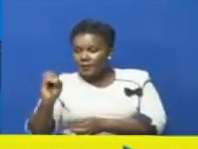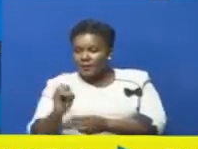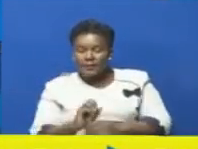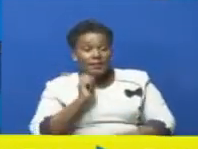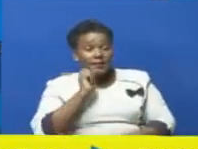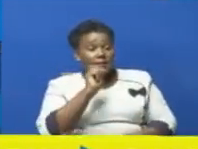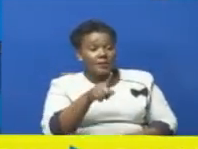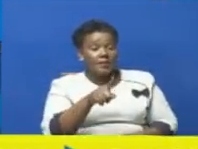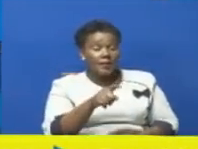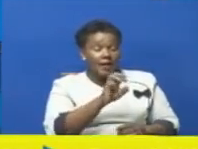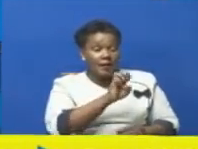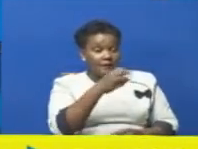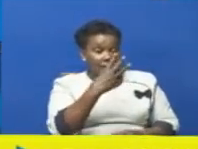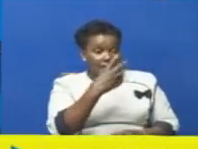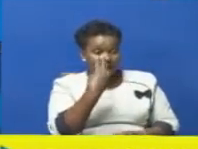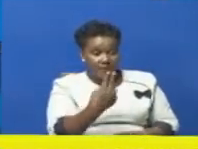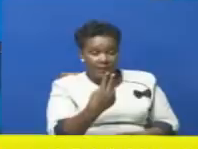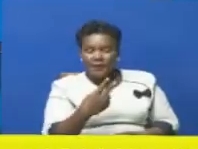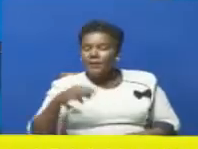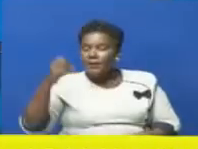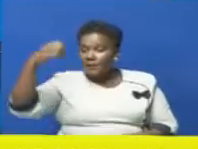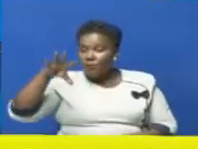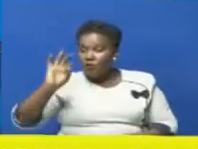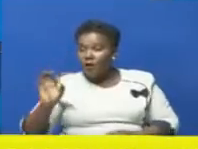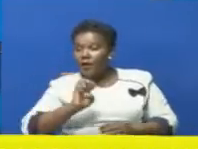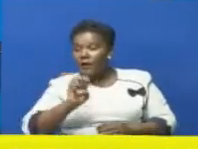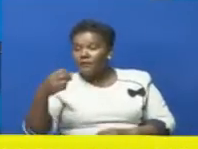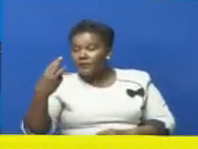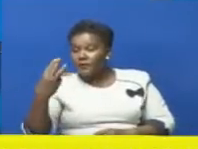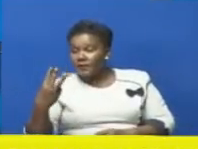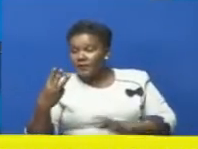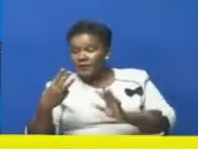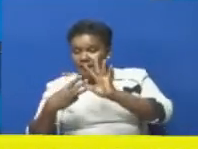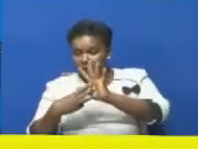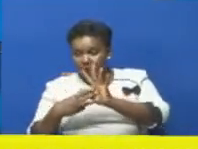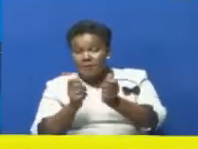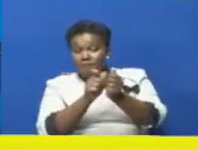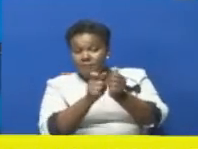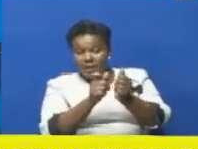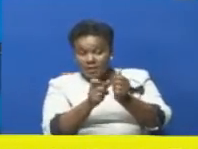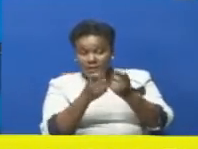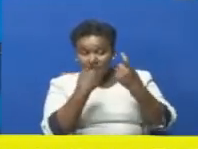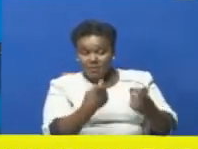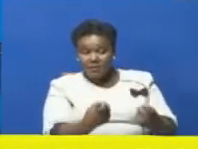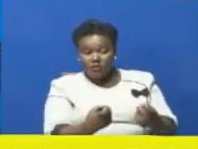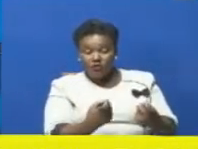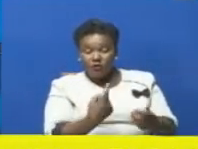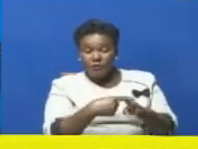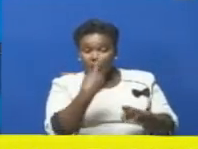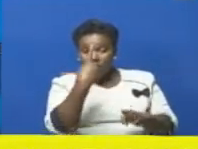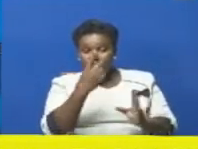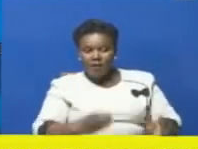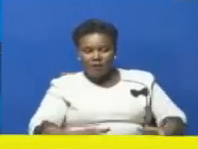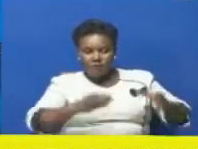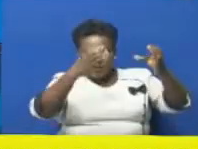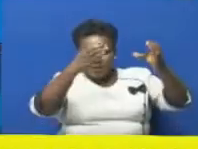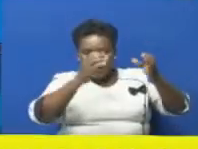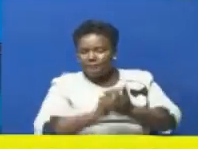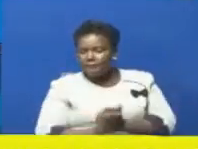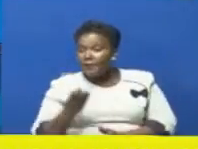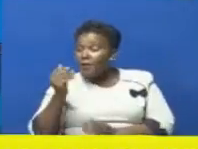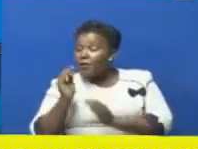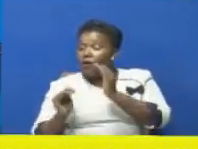Iringa 32,000 na Tabora 38,000. Hili ni gunia la mahindi kwa kilo 100. Bei ya juu ni